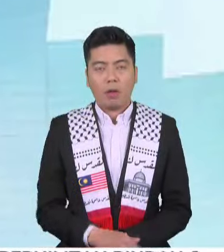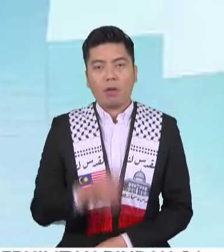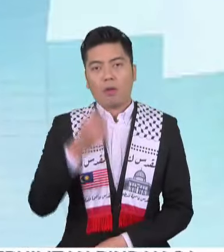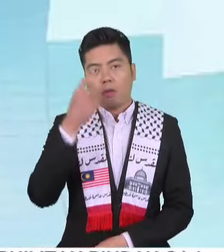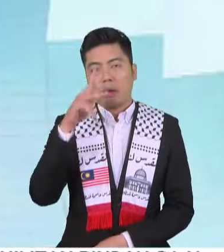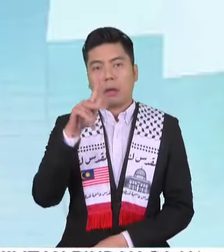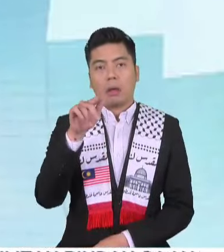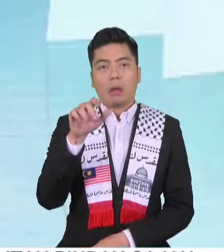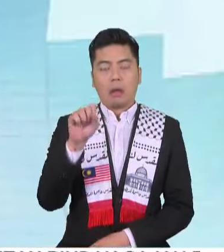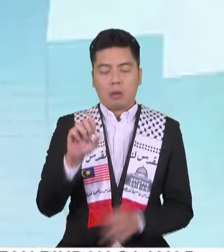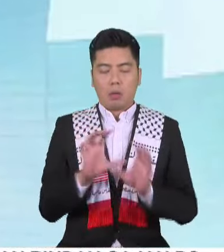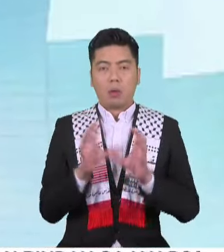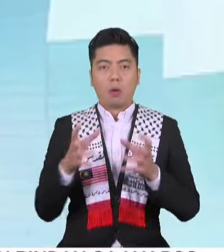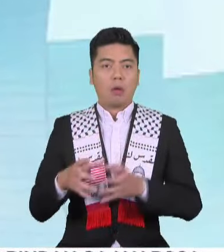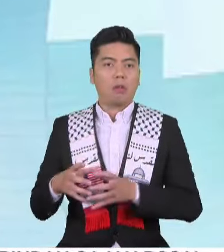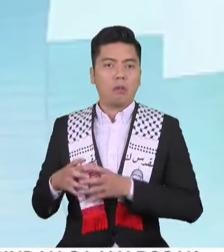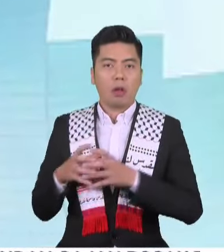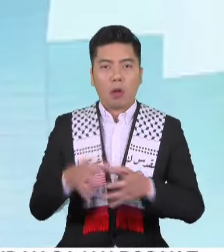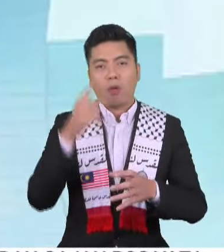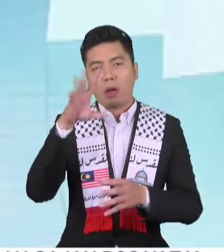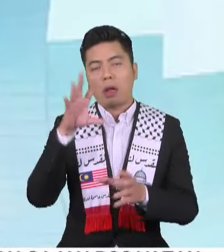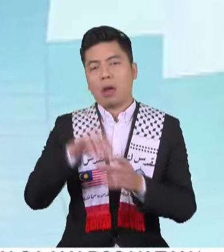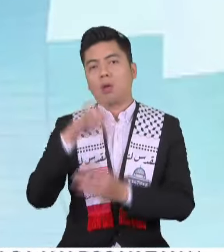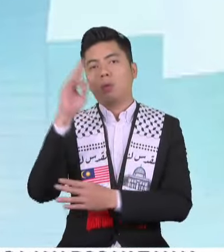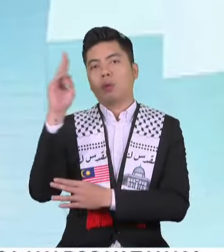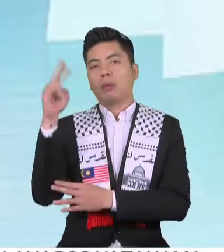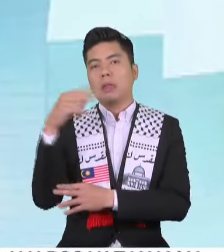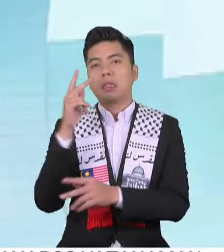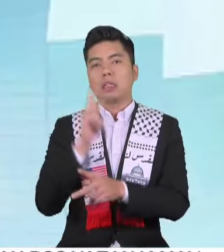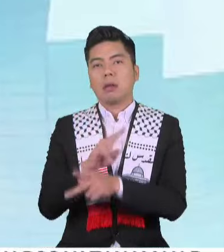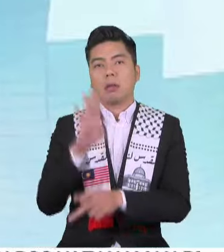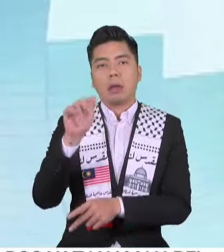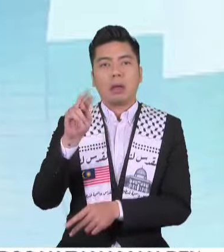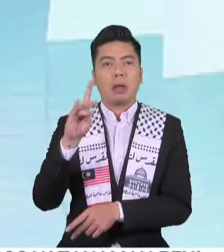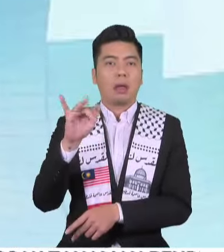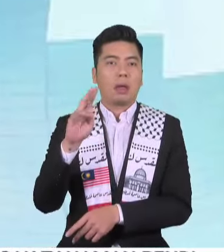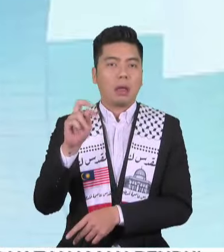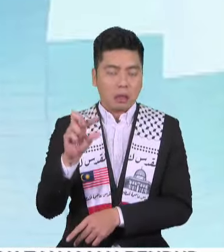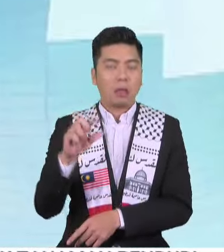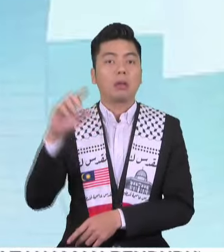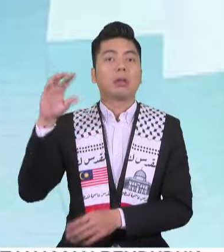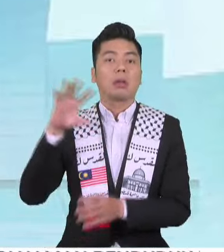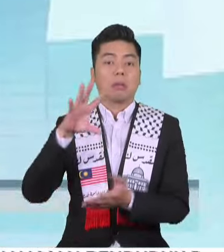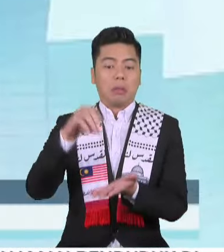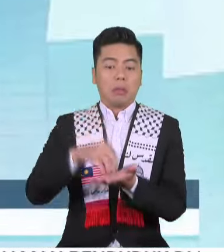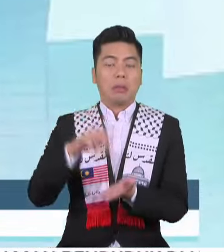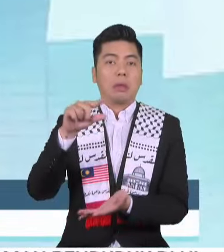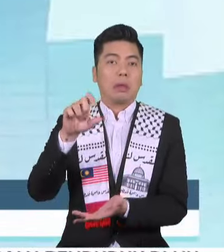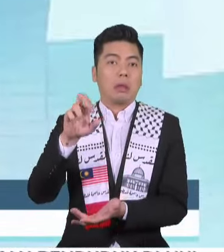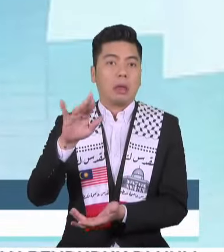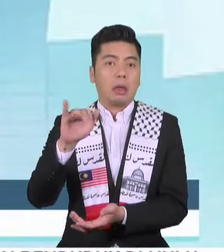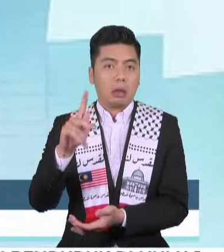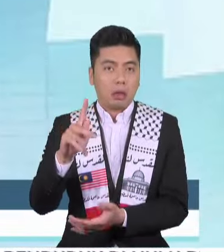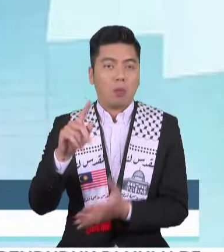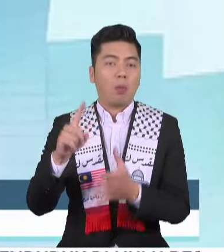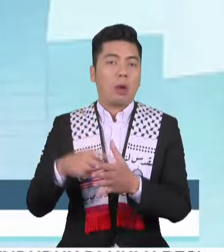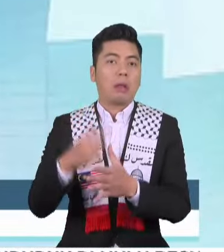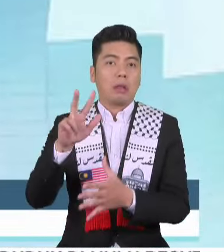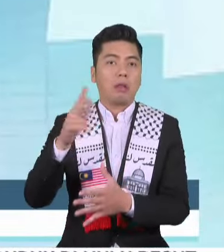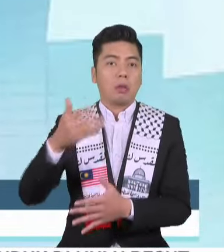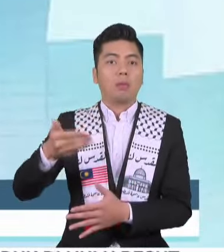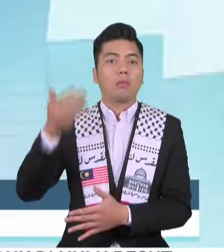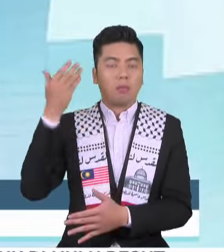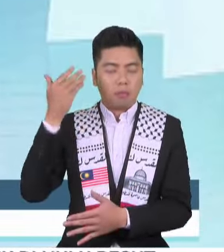Susulan kes pencerobohan sekumpulan individu di Hutan Simpan Banding digeri awal Mac lalu. Tahap penguatkuasaan di hutan